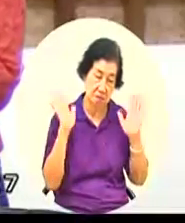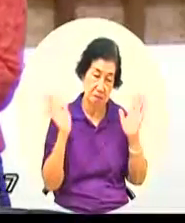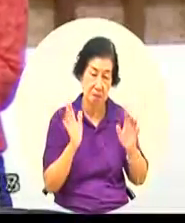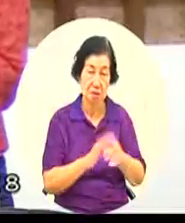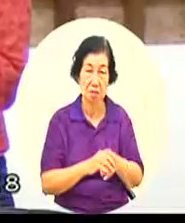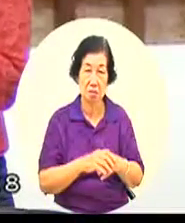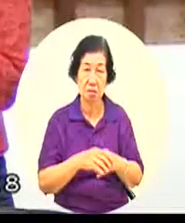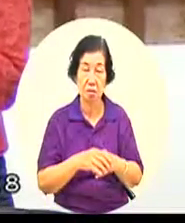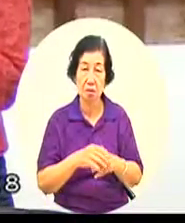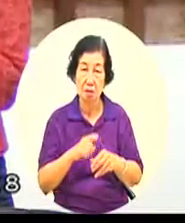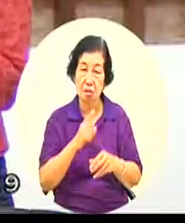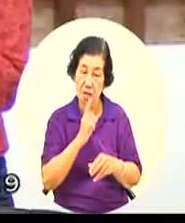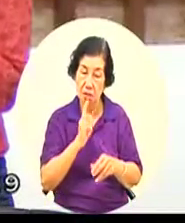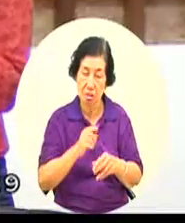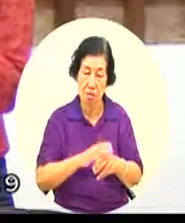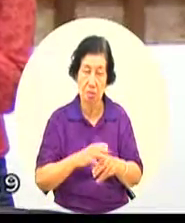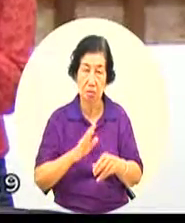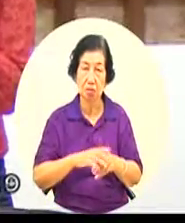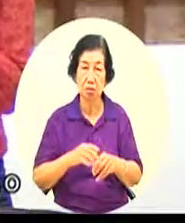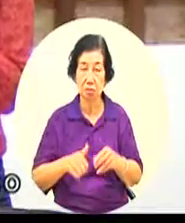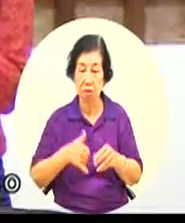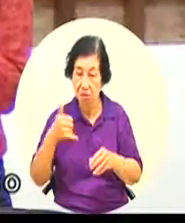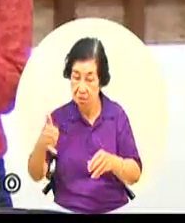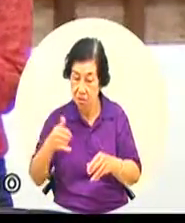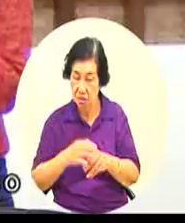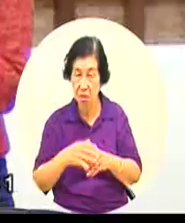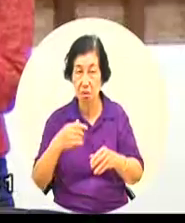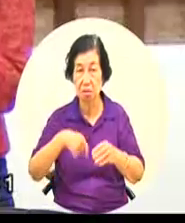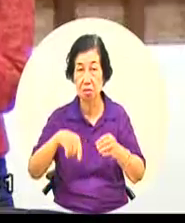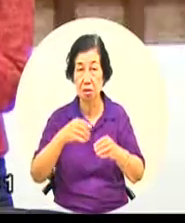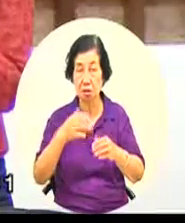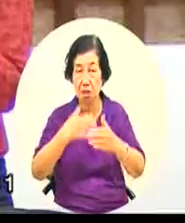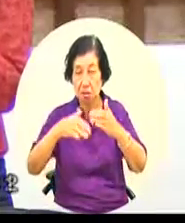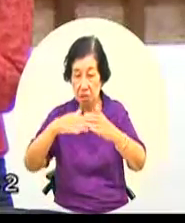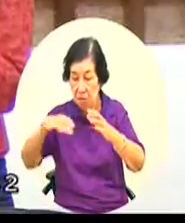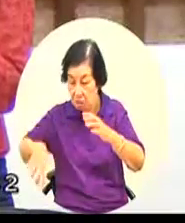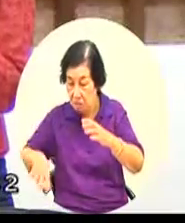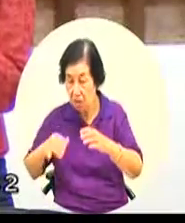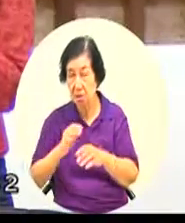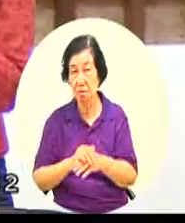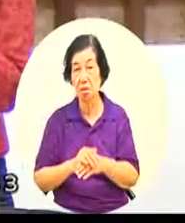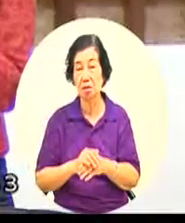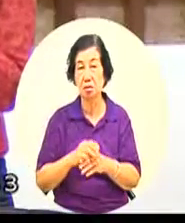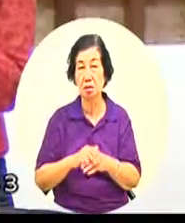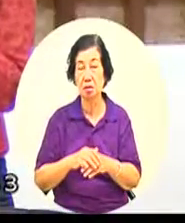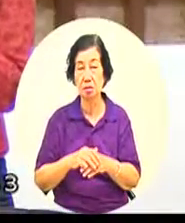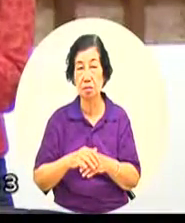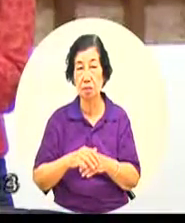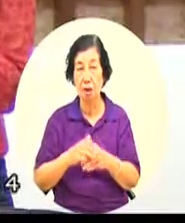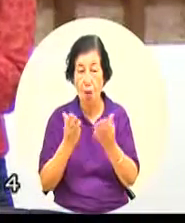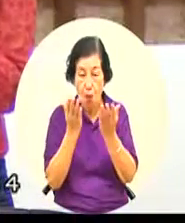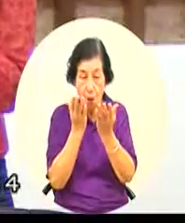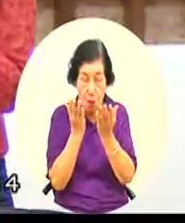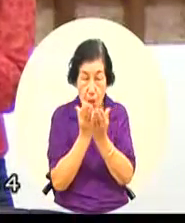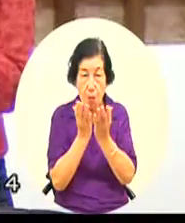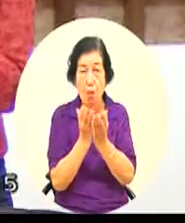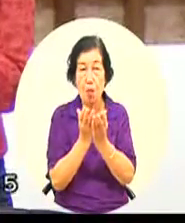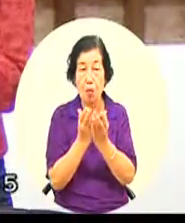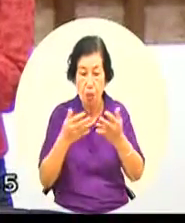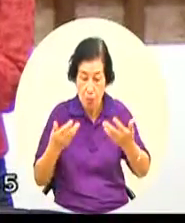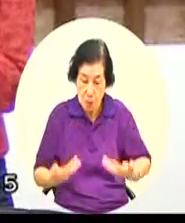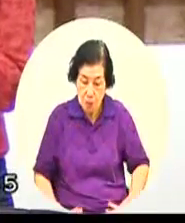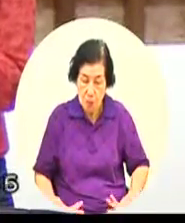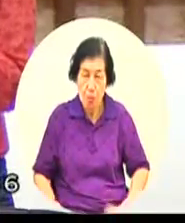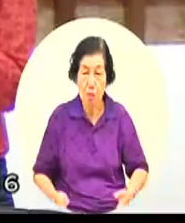重要。 是， 一定要巡回的，譬如说下课的时间、厕所、校园的比较阴暗的角落，应该去